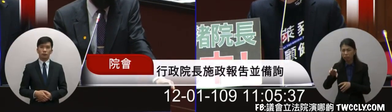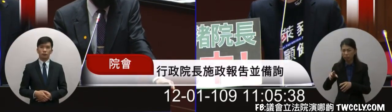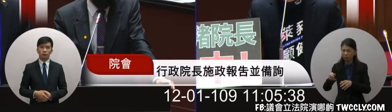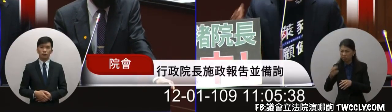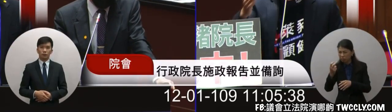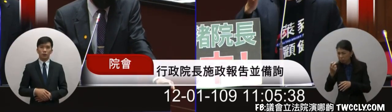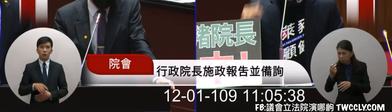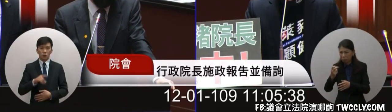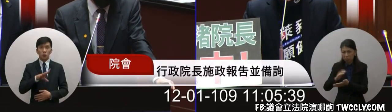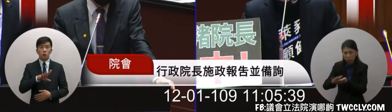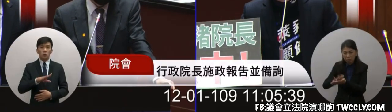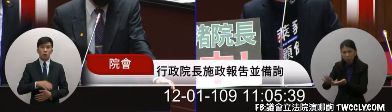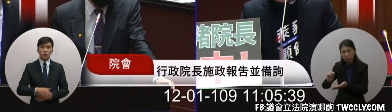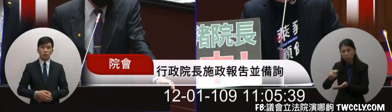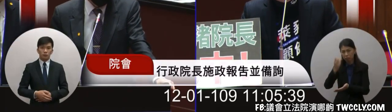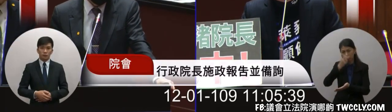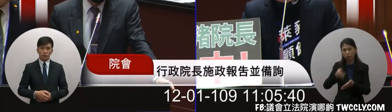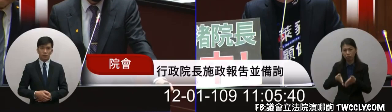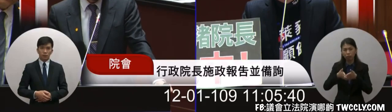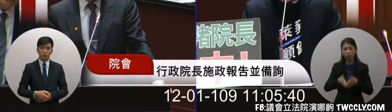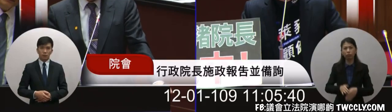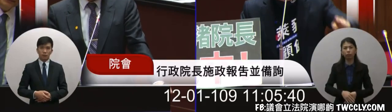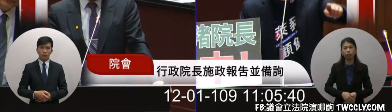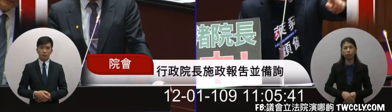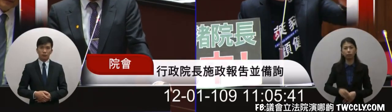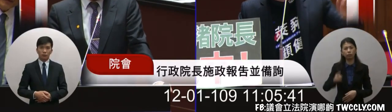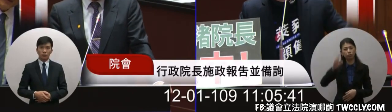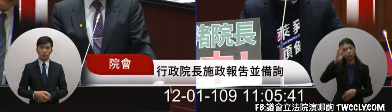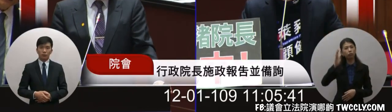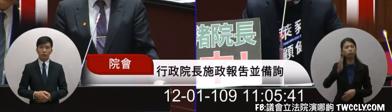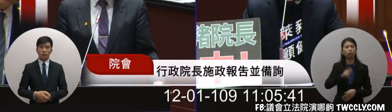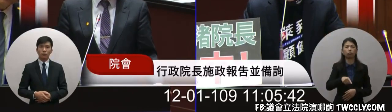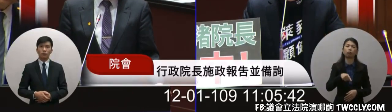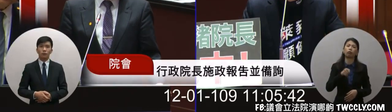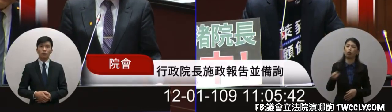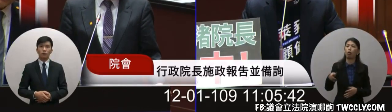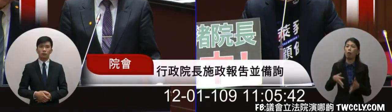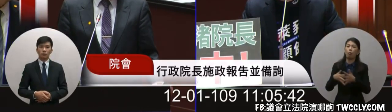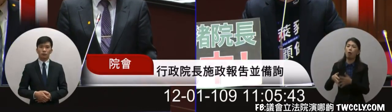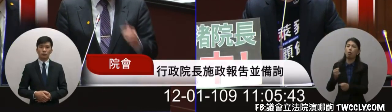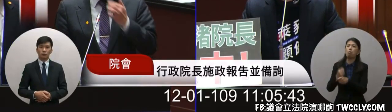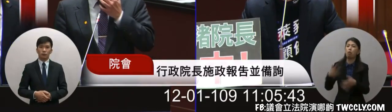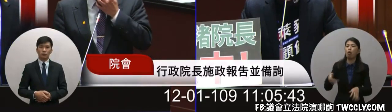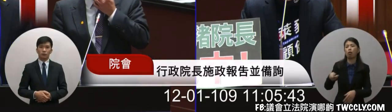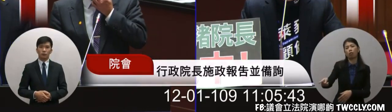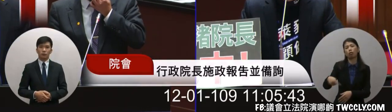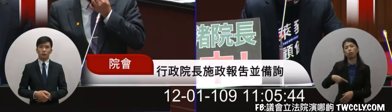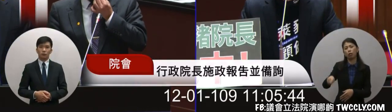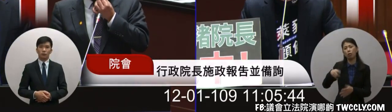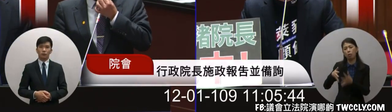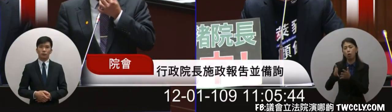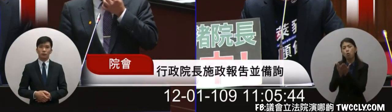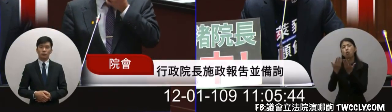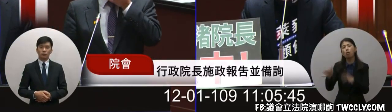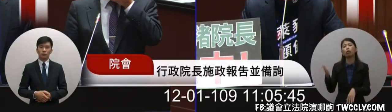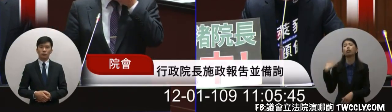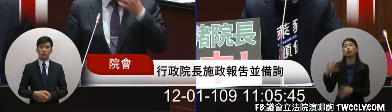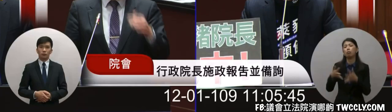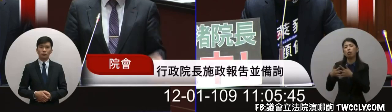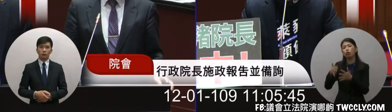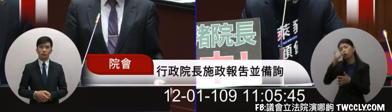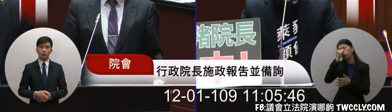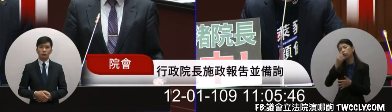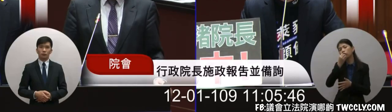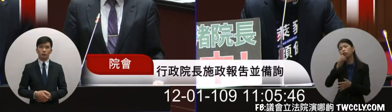道，就像苏贞昌院长很喜欢吐槽，只要有去美国念书美国工作都讲说啊，你那个时候在美国没吃猪肉